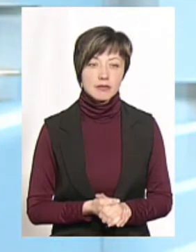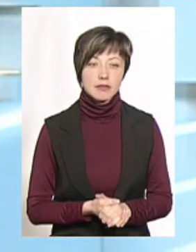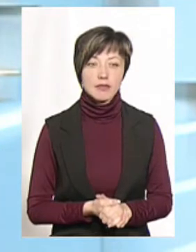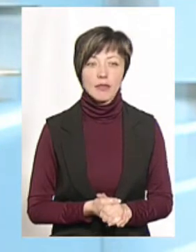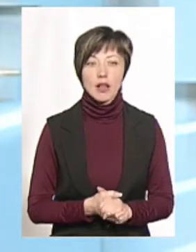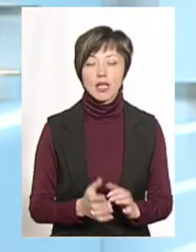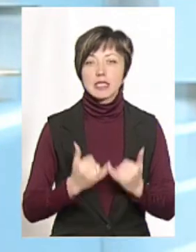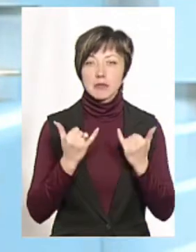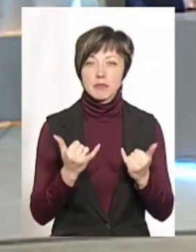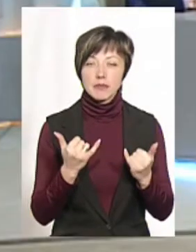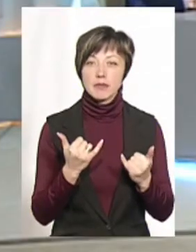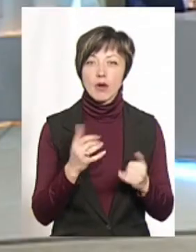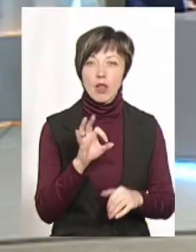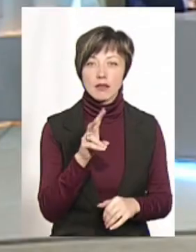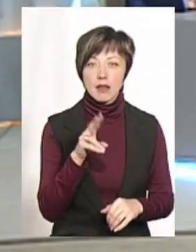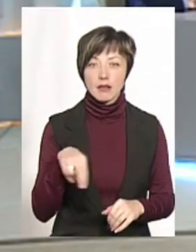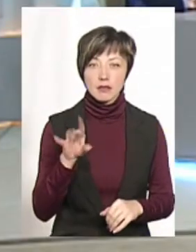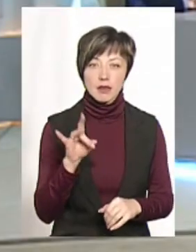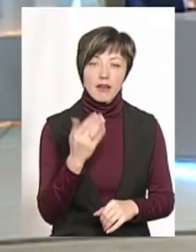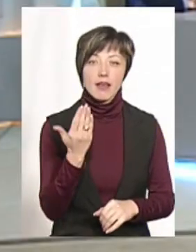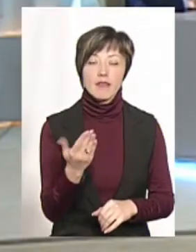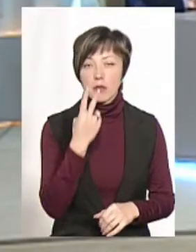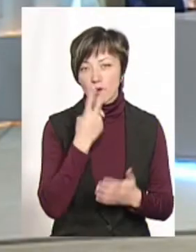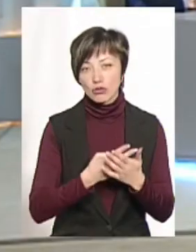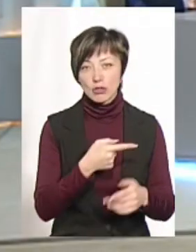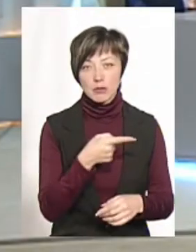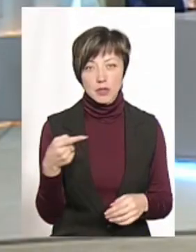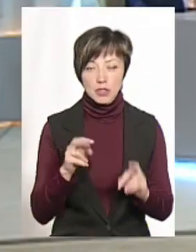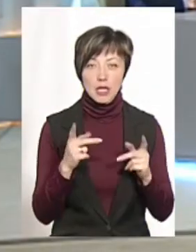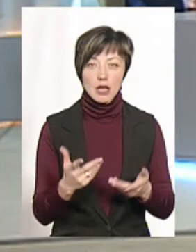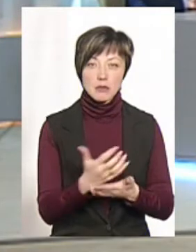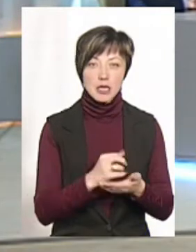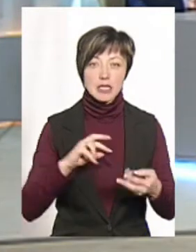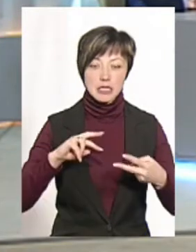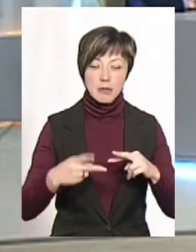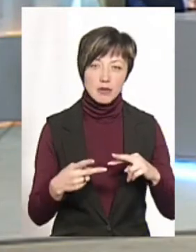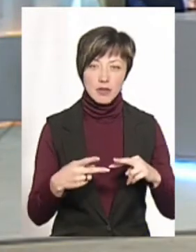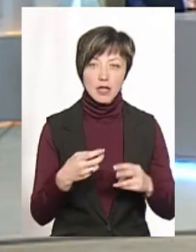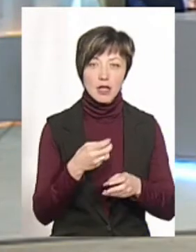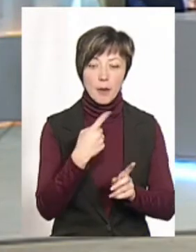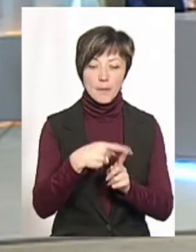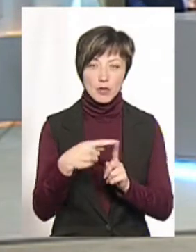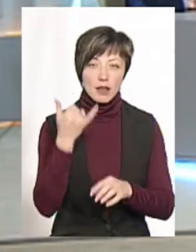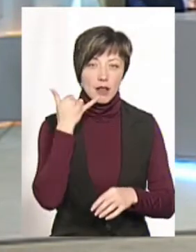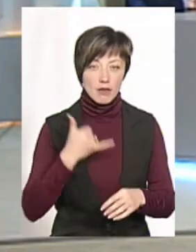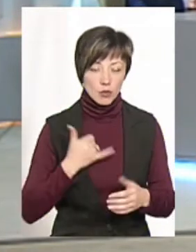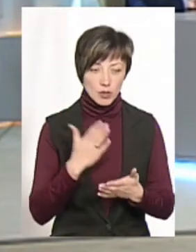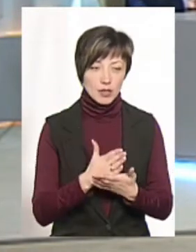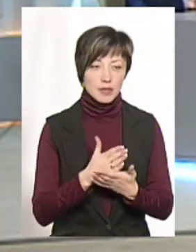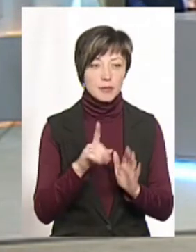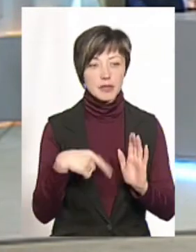Пане Олександре, я запитаю вас, які ви бачите мінуси і як збираєтеся замінювати їх на плюси, але перед тим телефонний